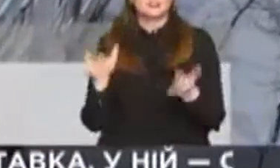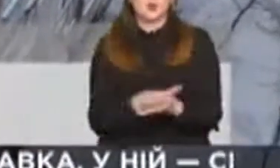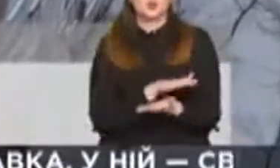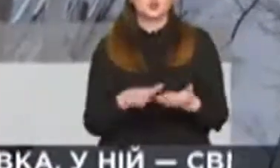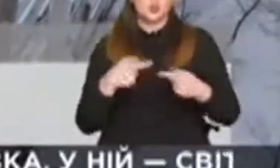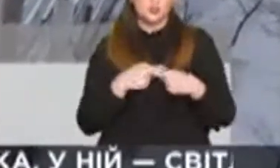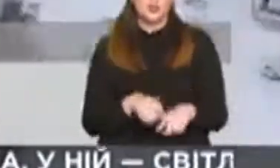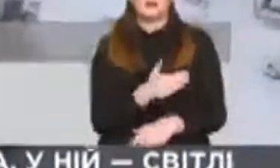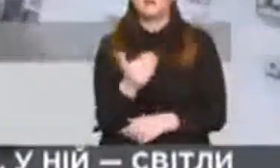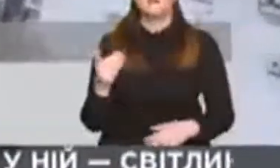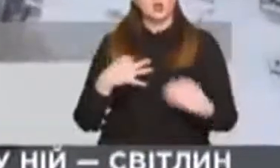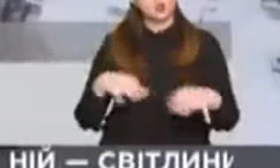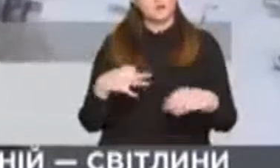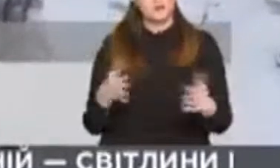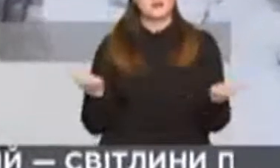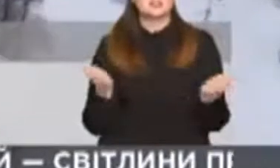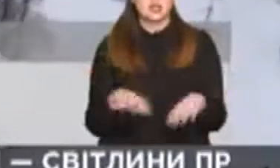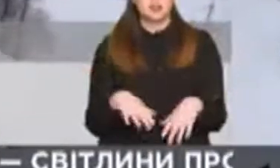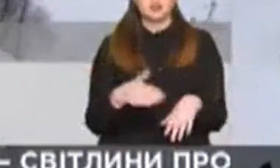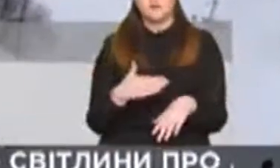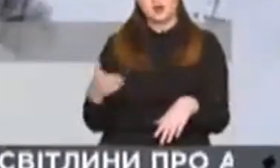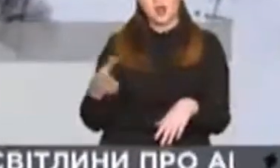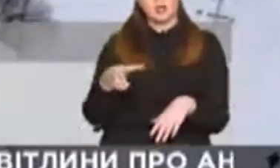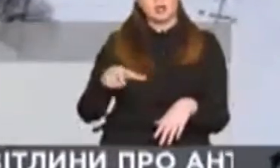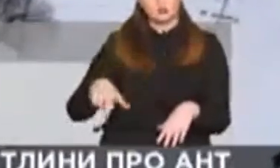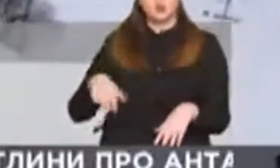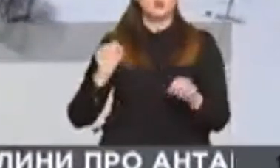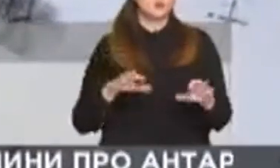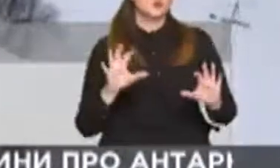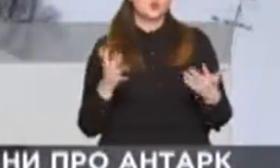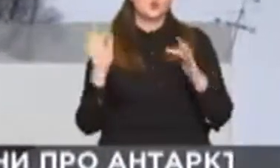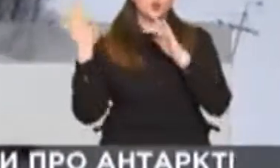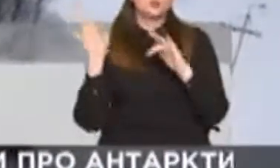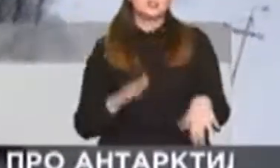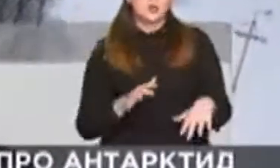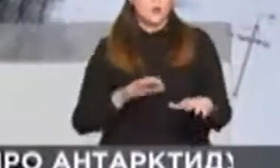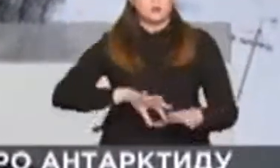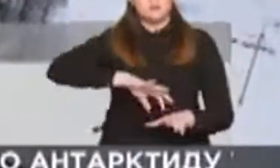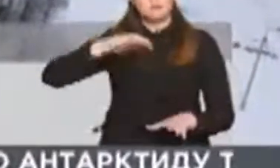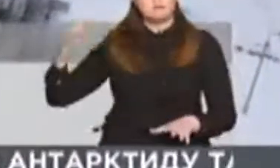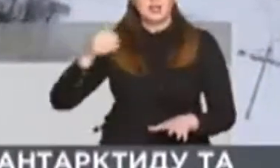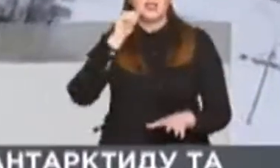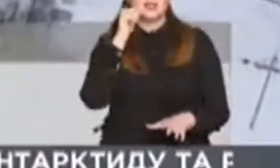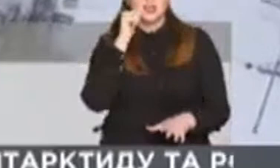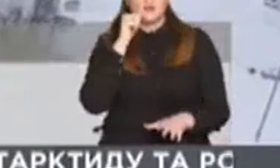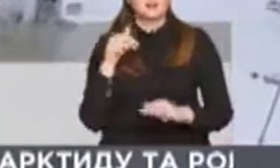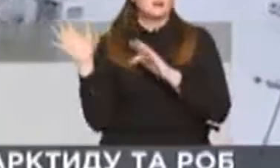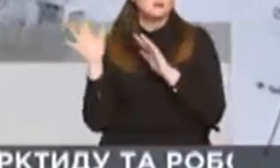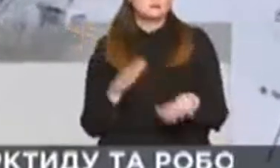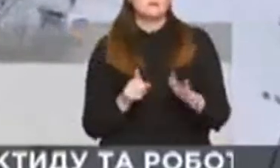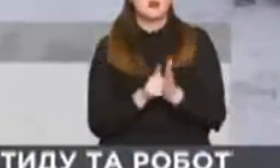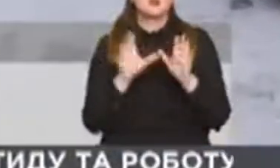снігоочисної техніки ваша автівка, залишена у крайній смузі, може опинитися у сніговій пастці, бо завтра стихія